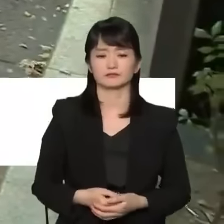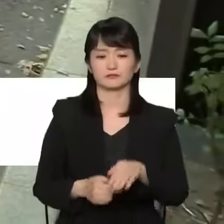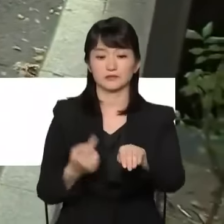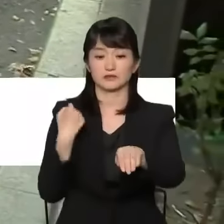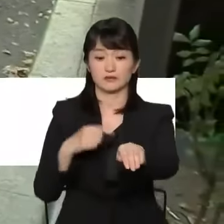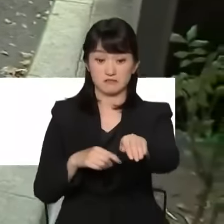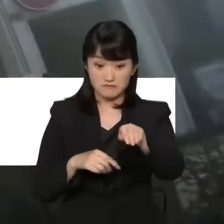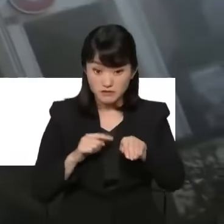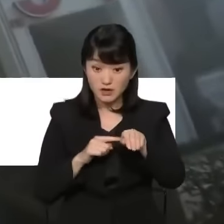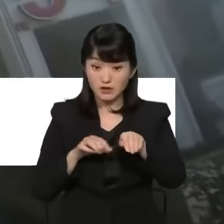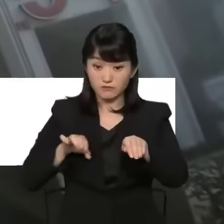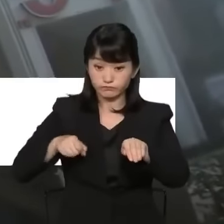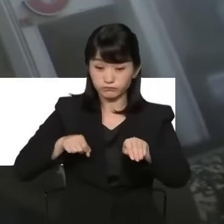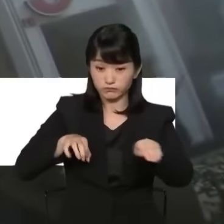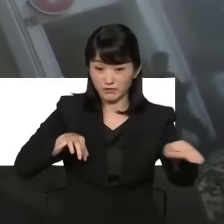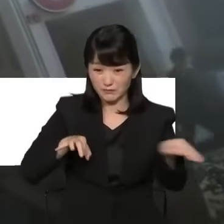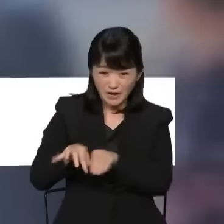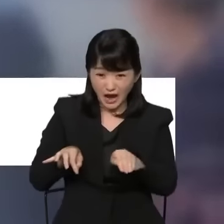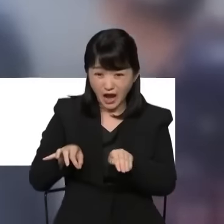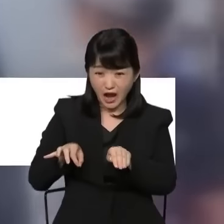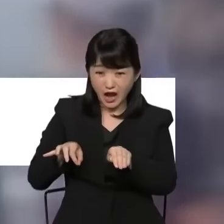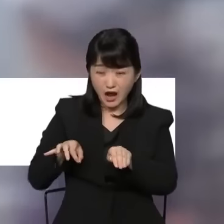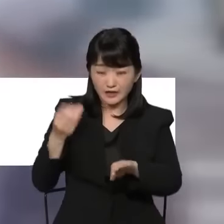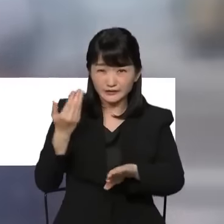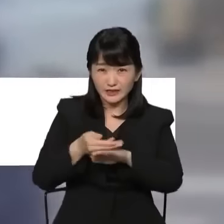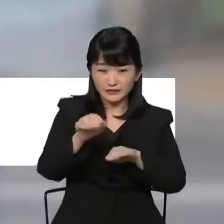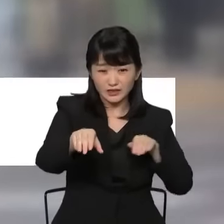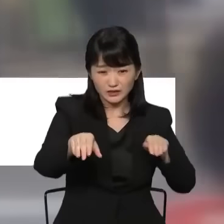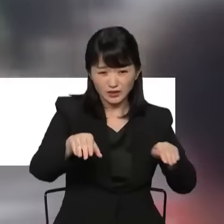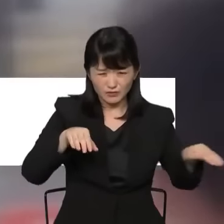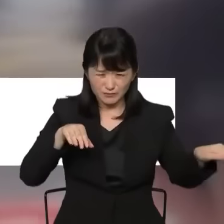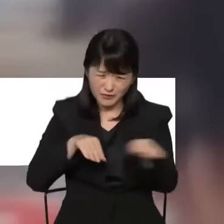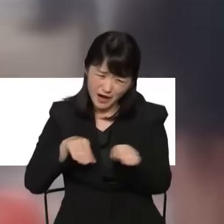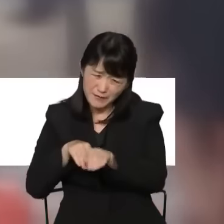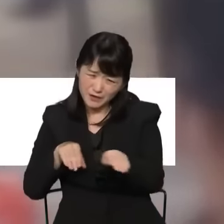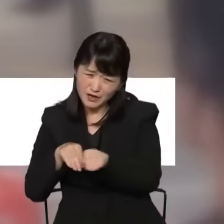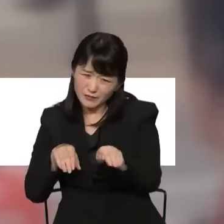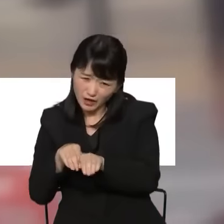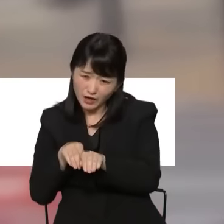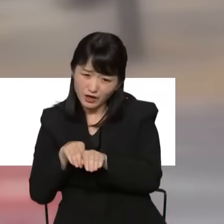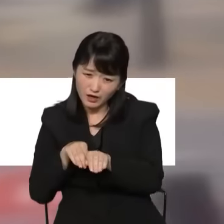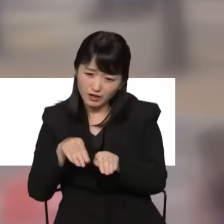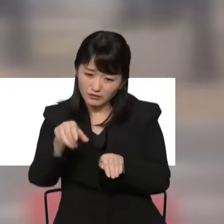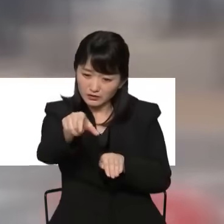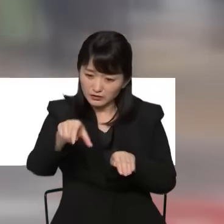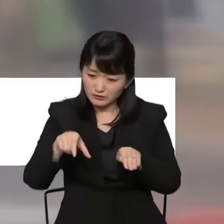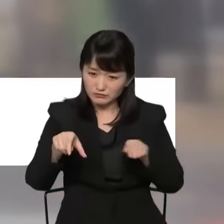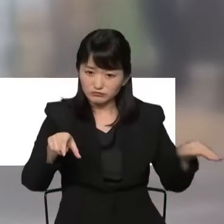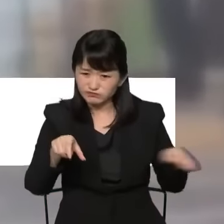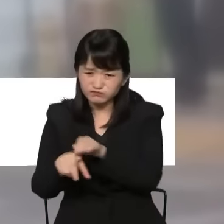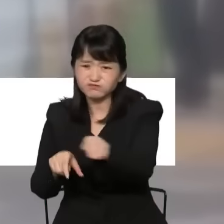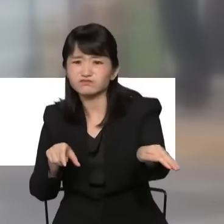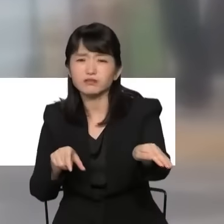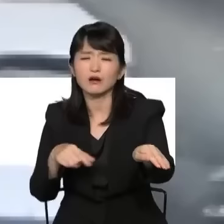가가지고 오토바이도 치고 그런 다음에 뒤에는 다른 차량도 치고 피해가 왔다 갔다